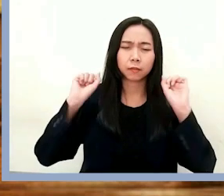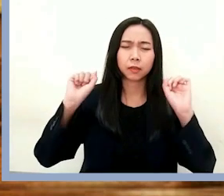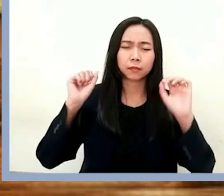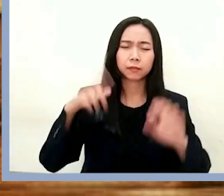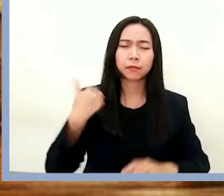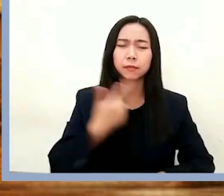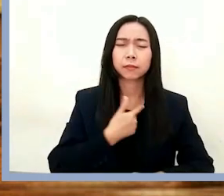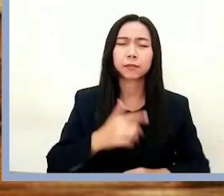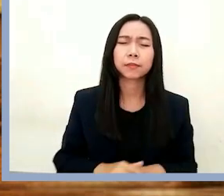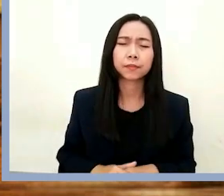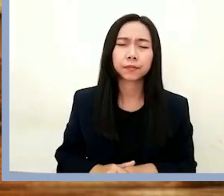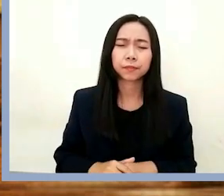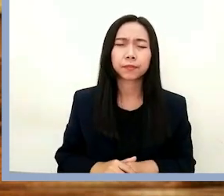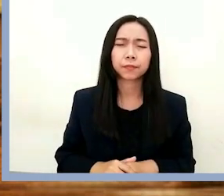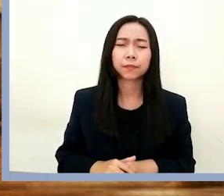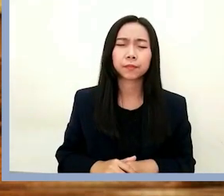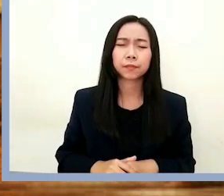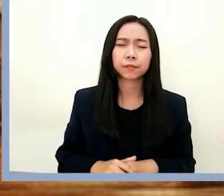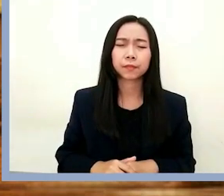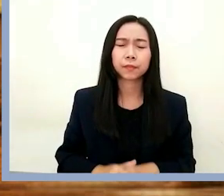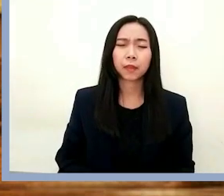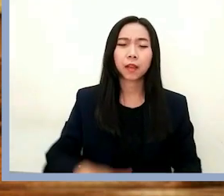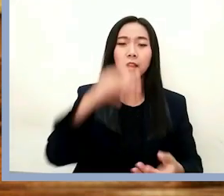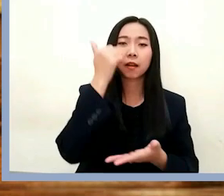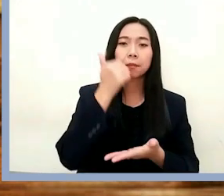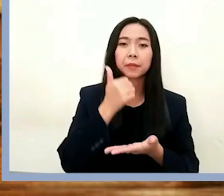Yesus Kristus amat